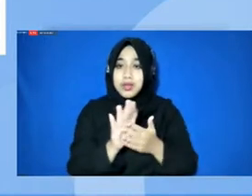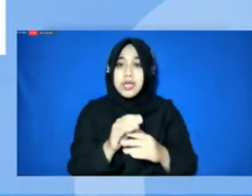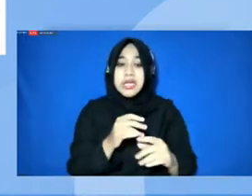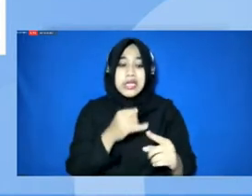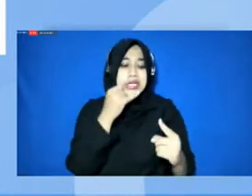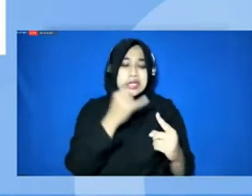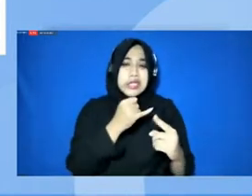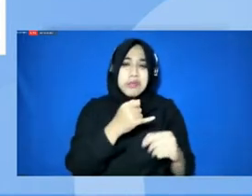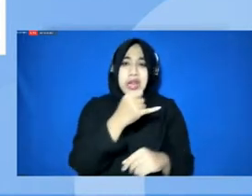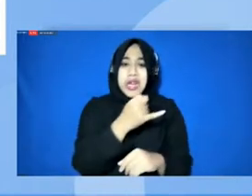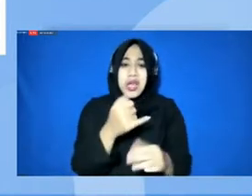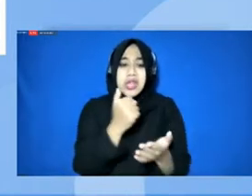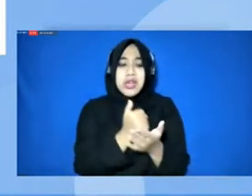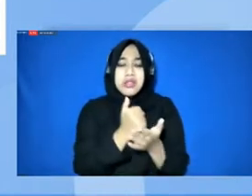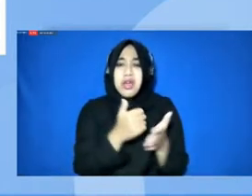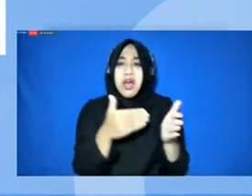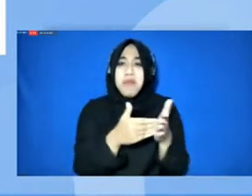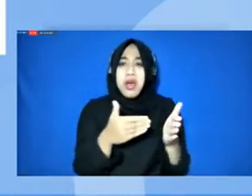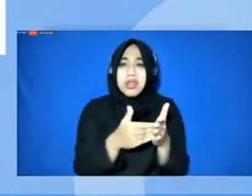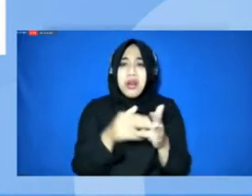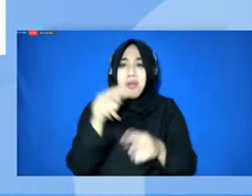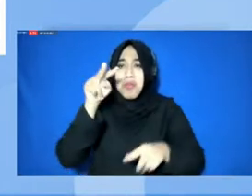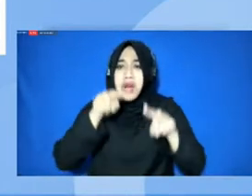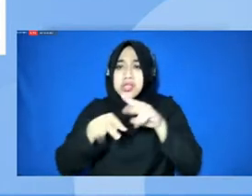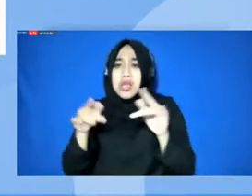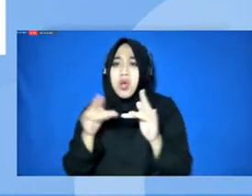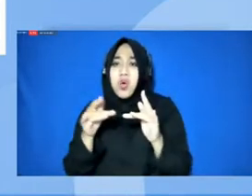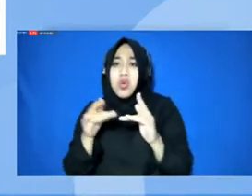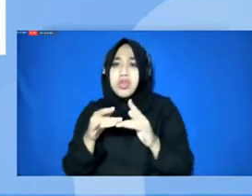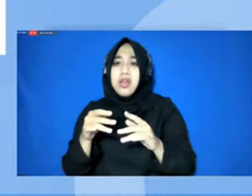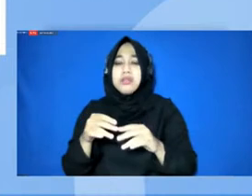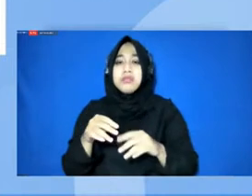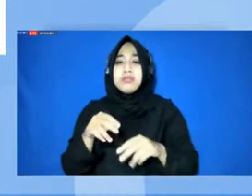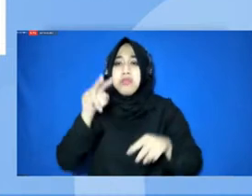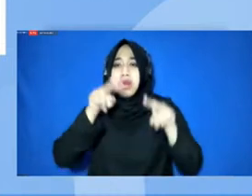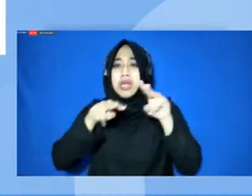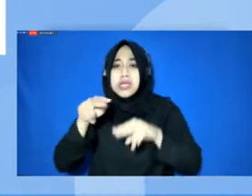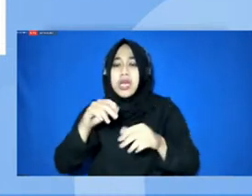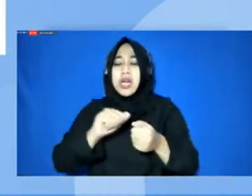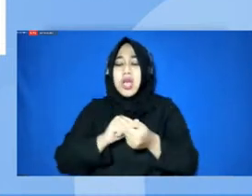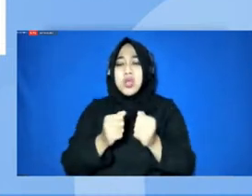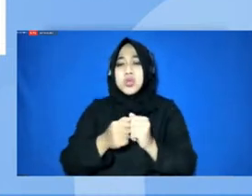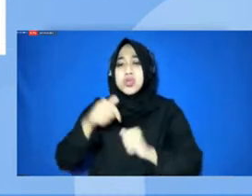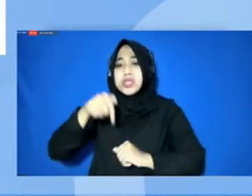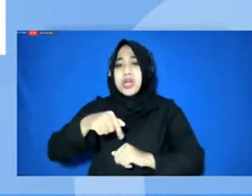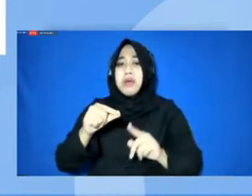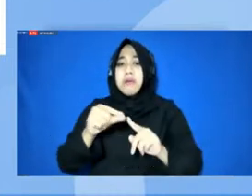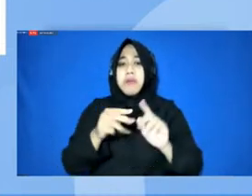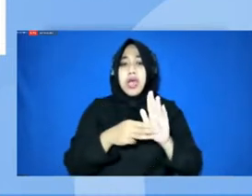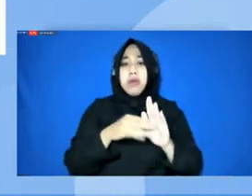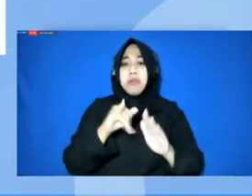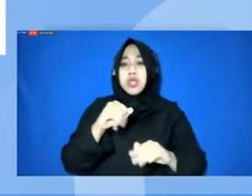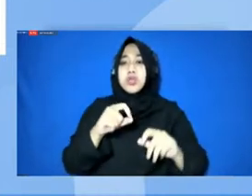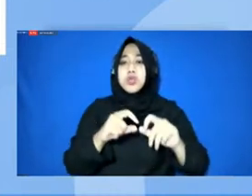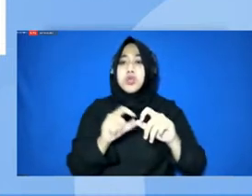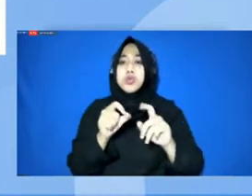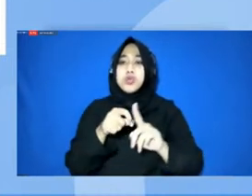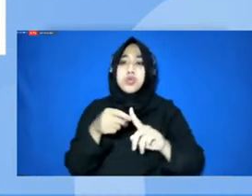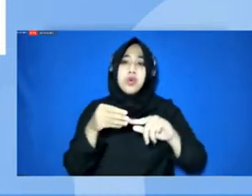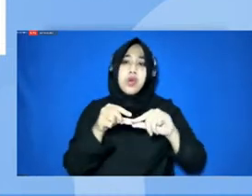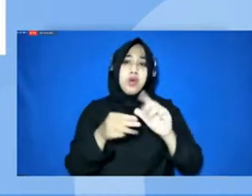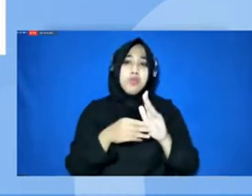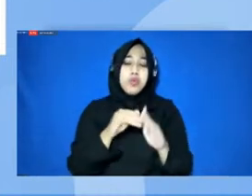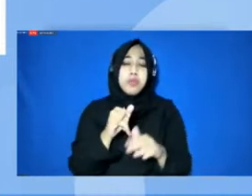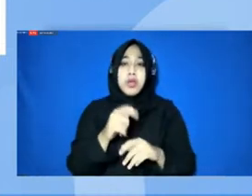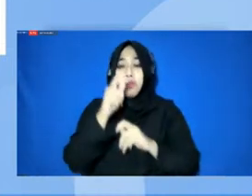negatif rupanya menjadi kendala pelacakan kontak atau tracing kasus COVID-19 saat ini. Ini dari PMI Kota Sukabumi. Nanti mungkin